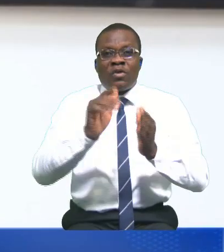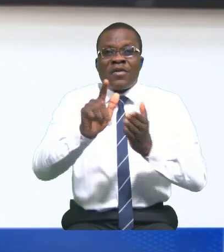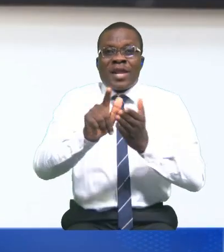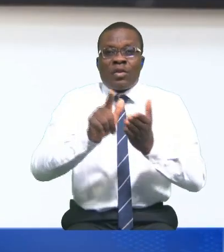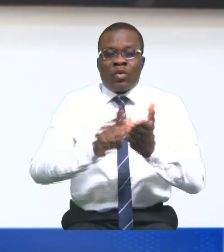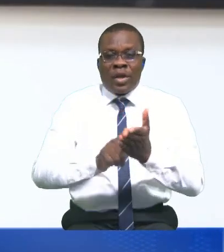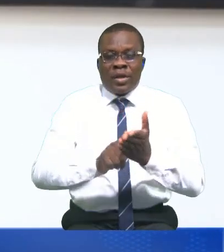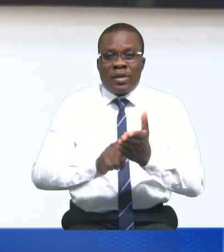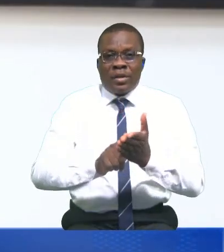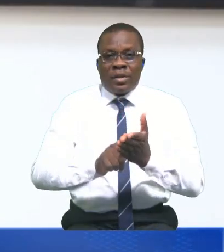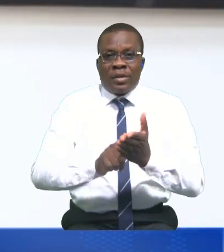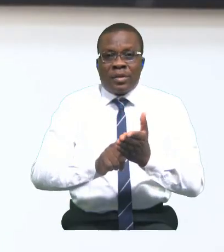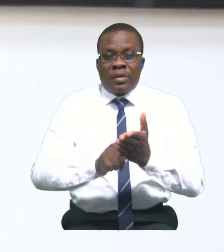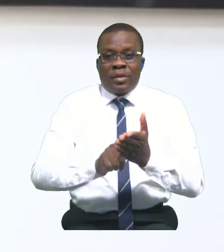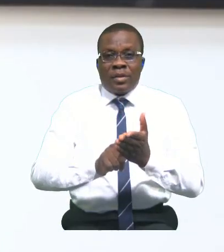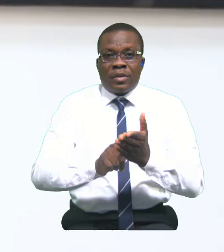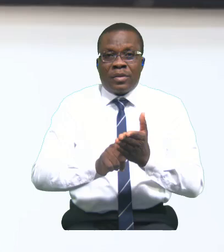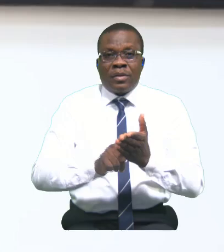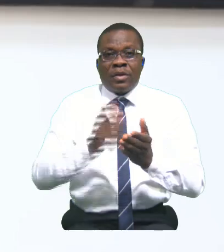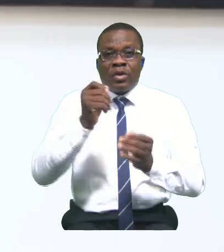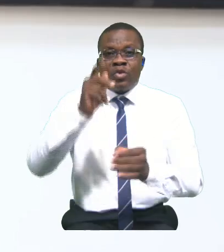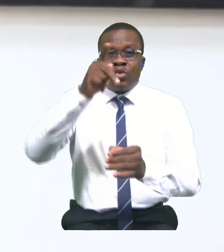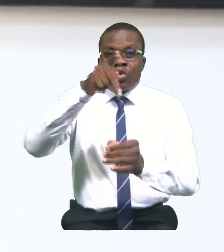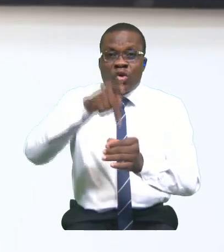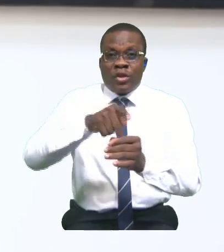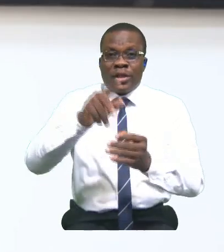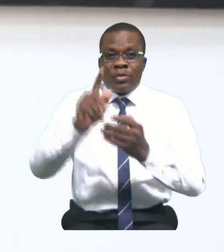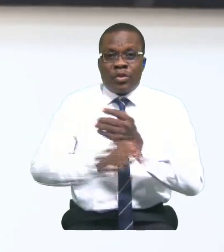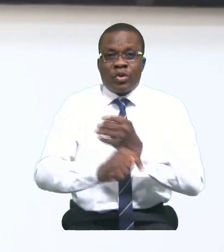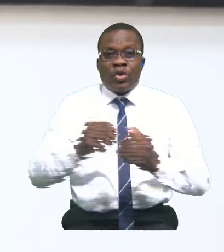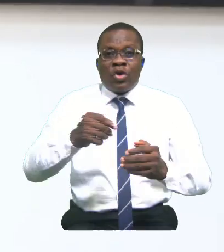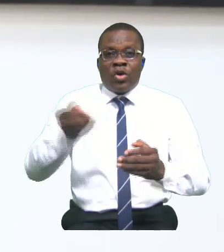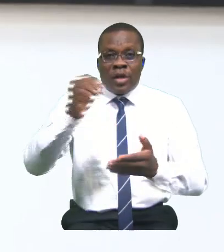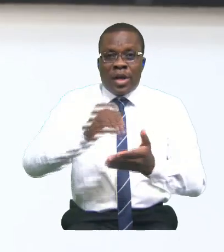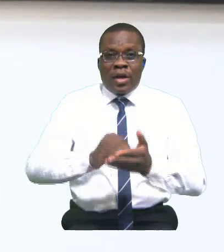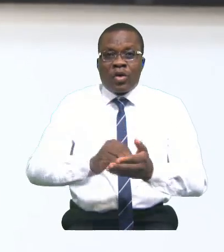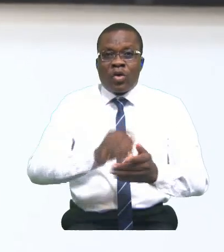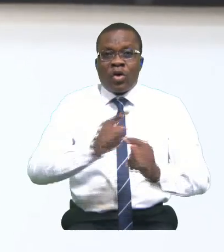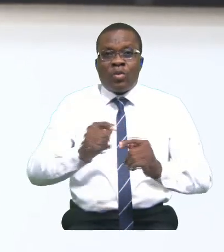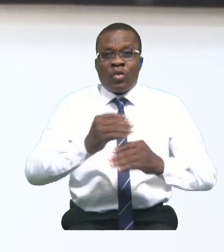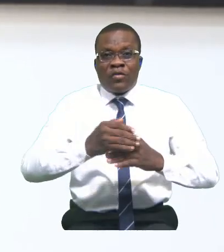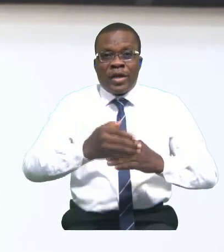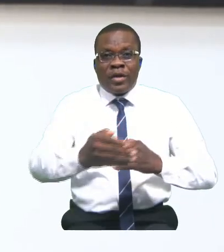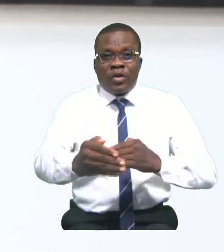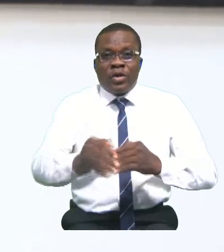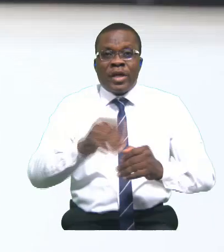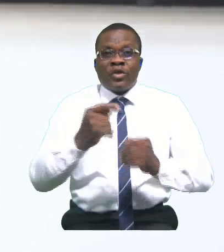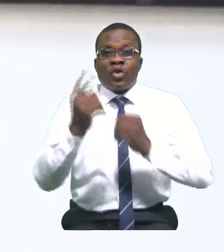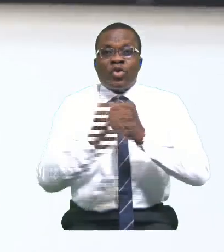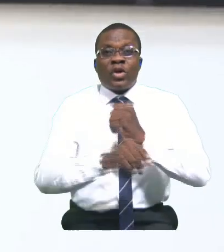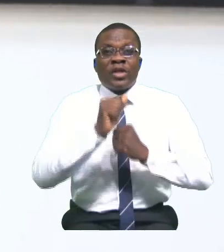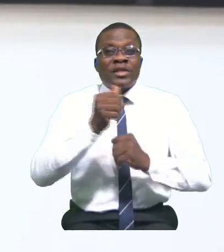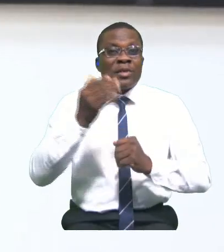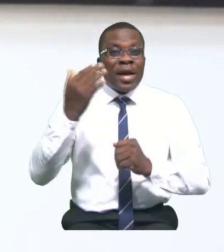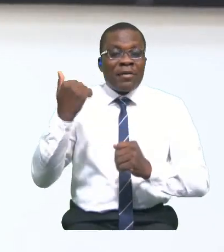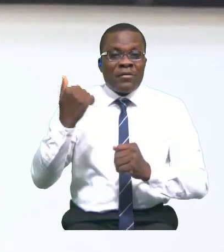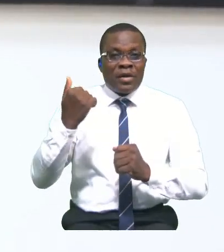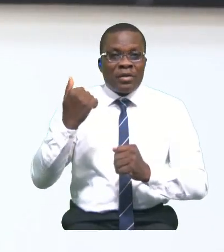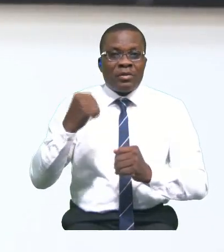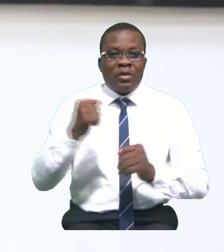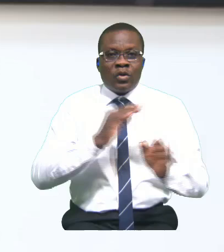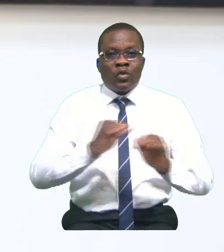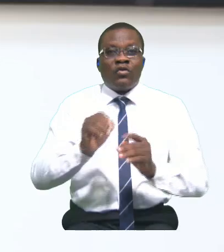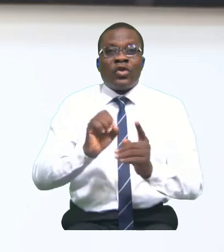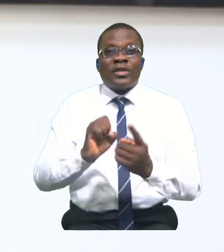loi nous contribuons à davantage faire reculer les frontières de l'impunité nous ferons en